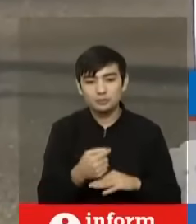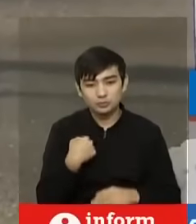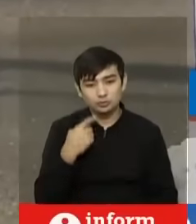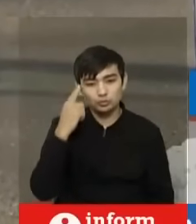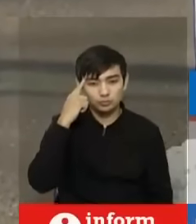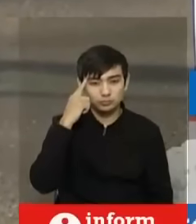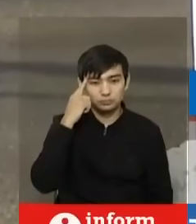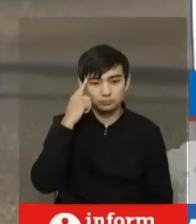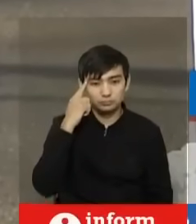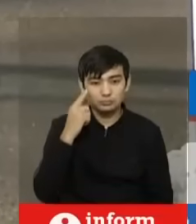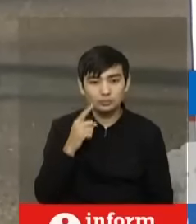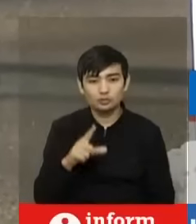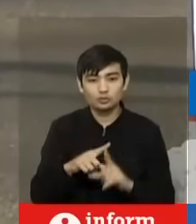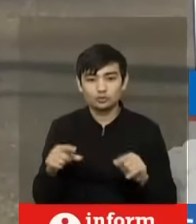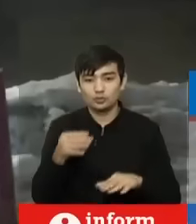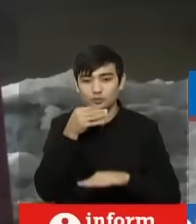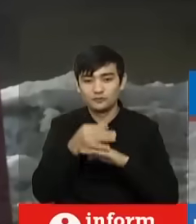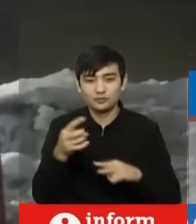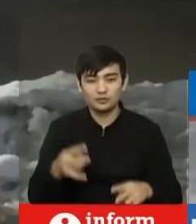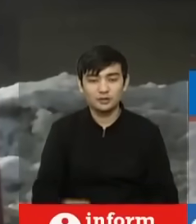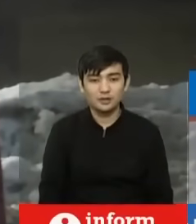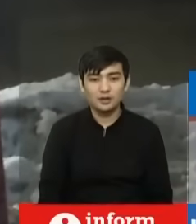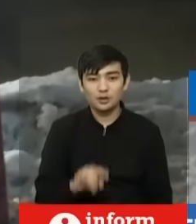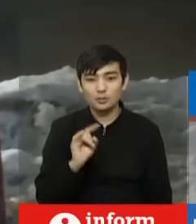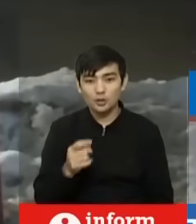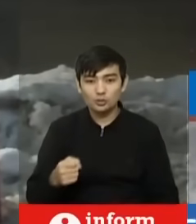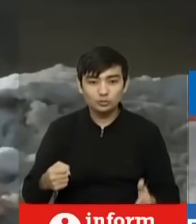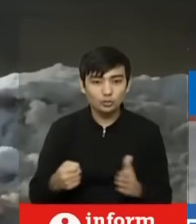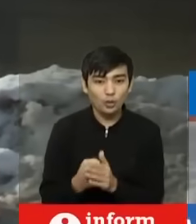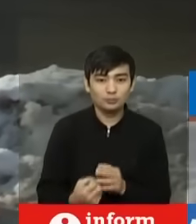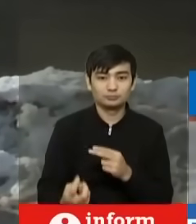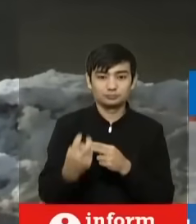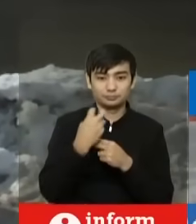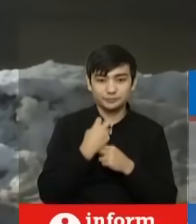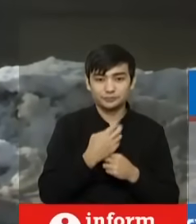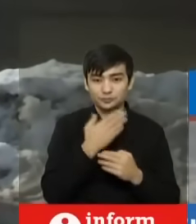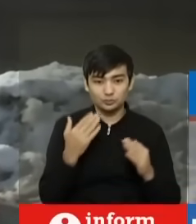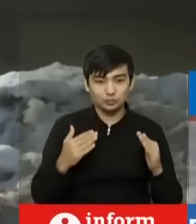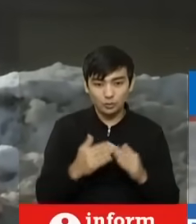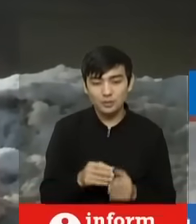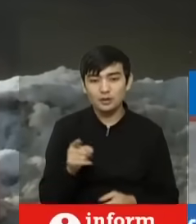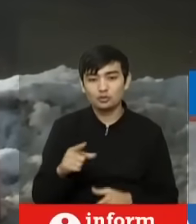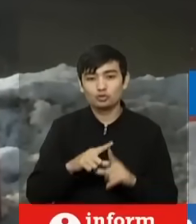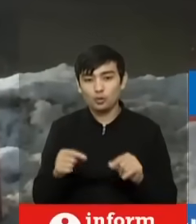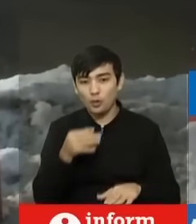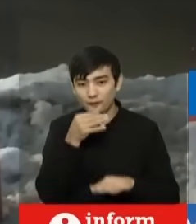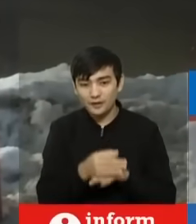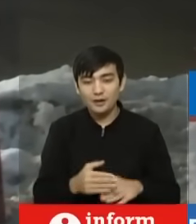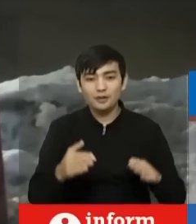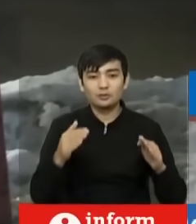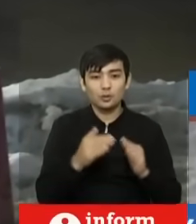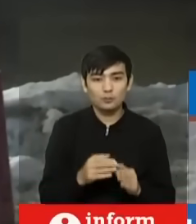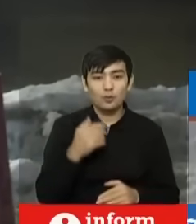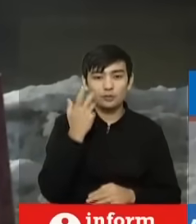ойлаймын, мектеп жауап беру керек. Бала үйге жетпегенше мектеп жауап береді. Бала үйге жеткеннен ата-ананың